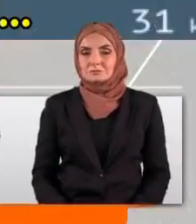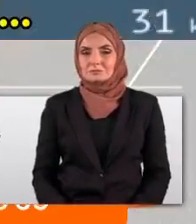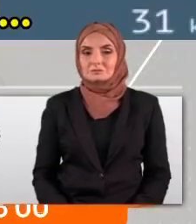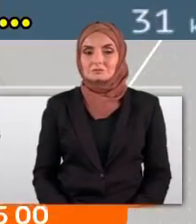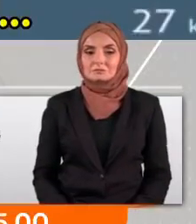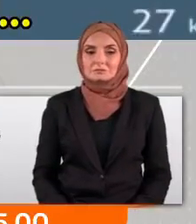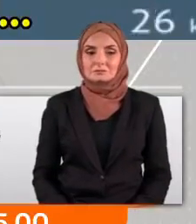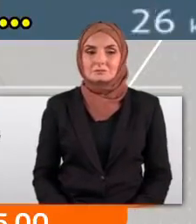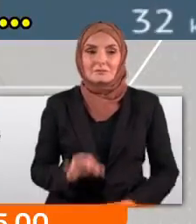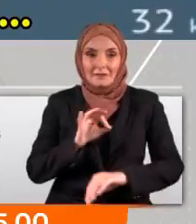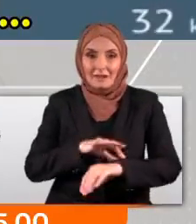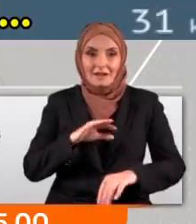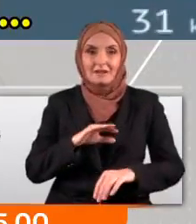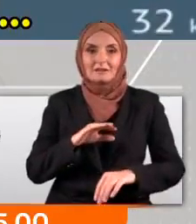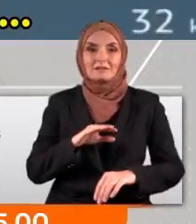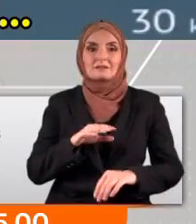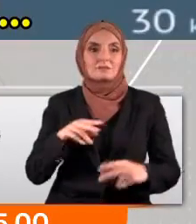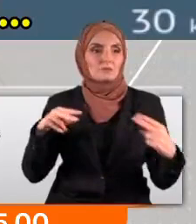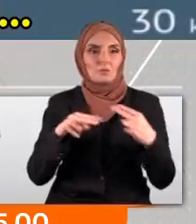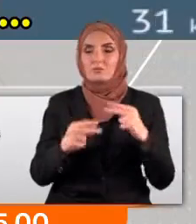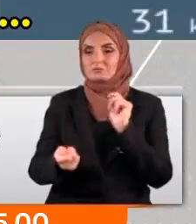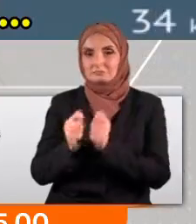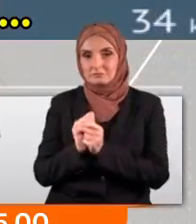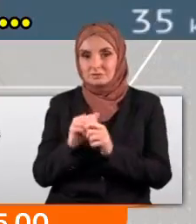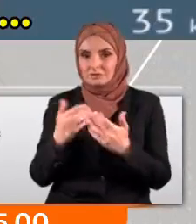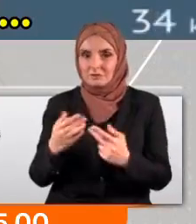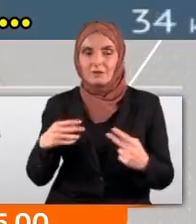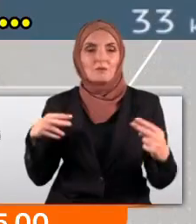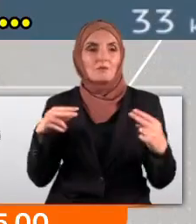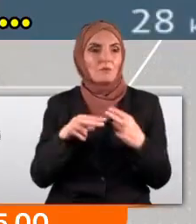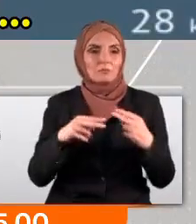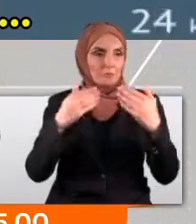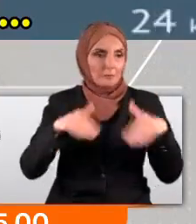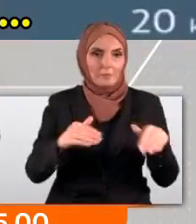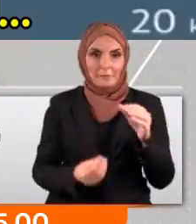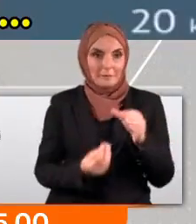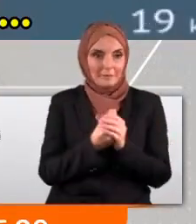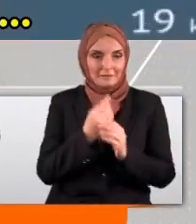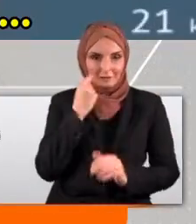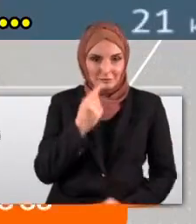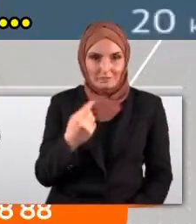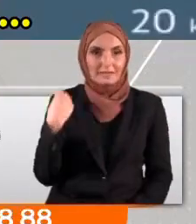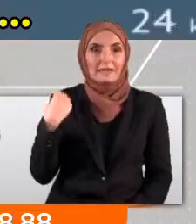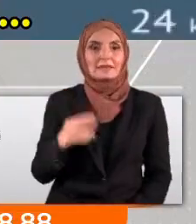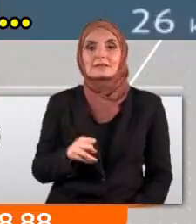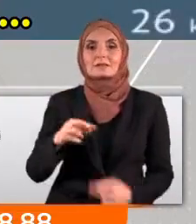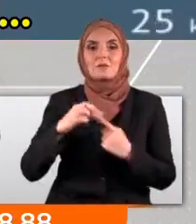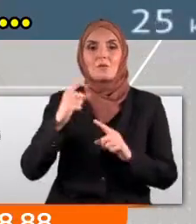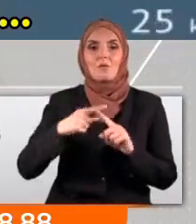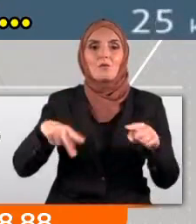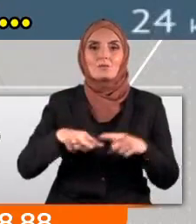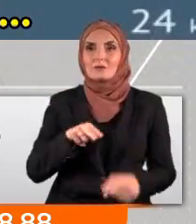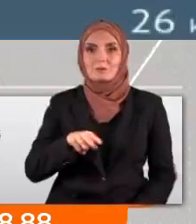Anlık trafik değişiklikleri veya yolun aniden kapalı olması, yeni rota belirlenmesi konusunda yanlış